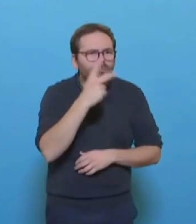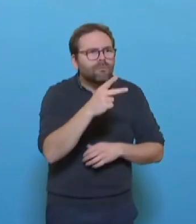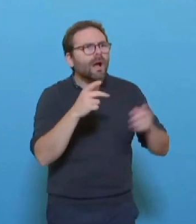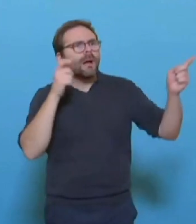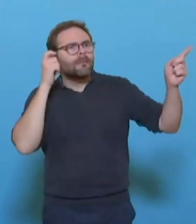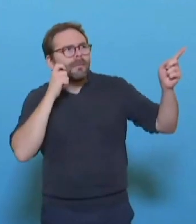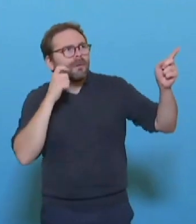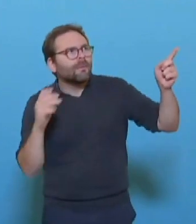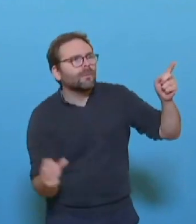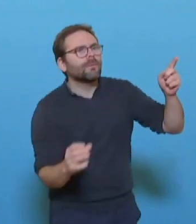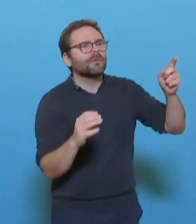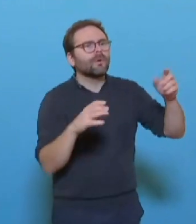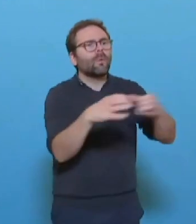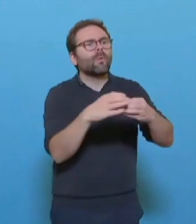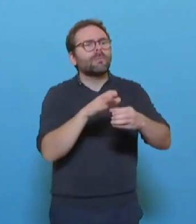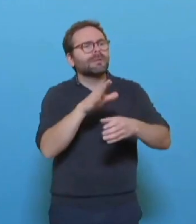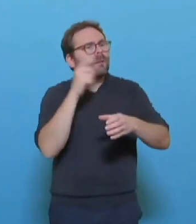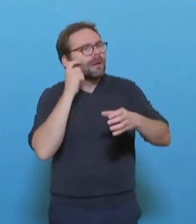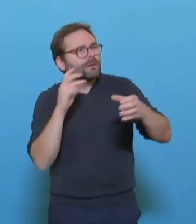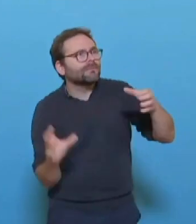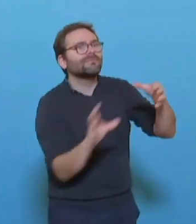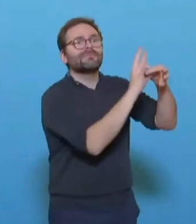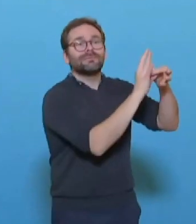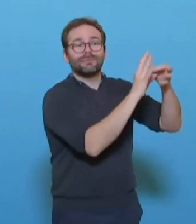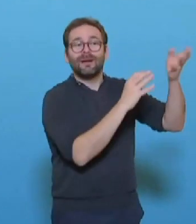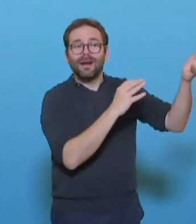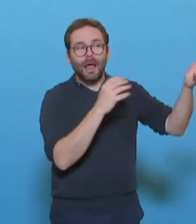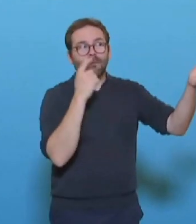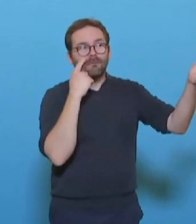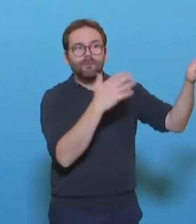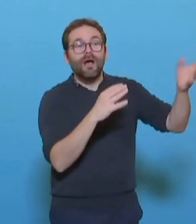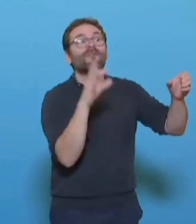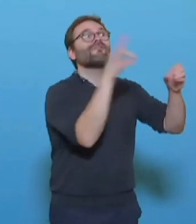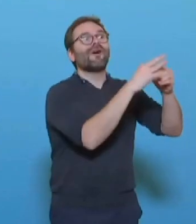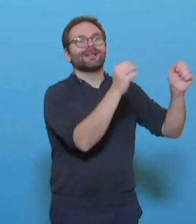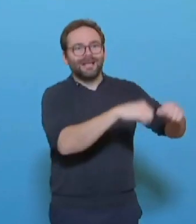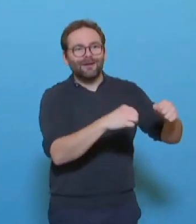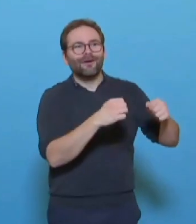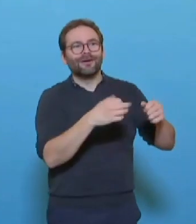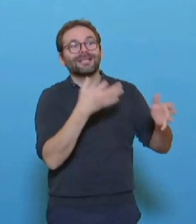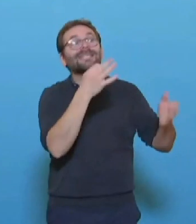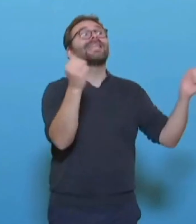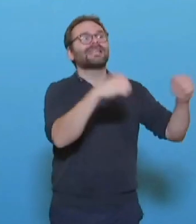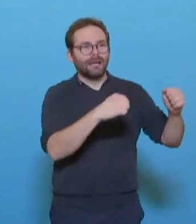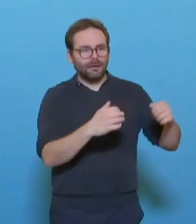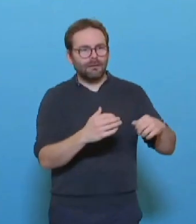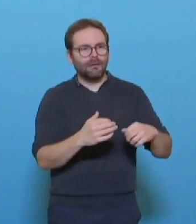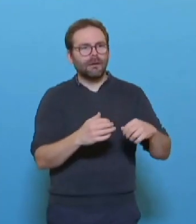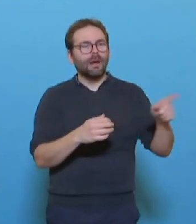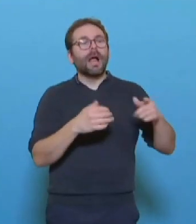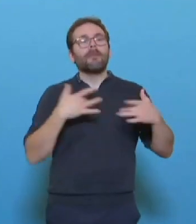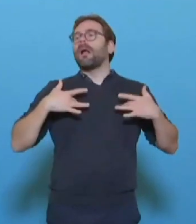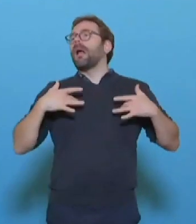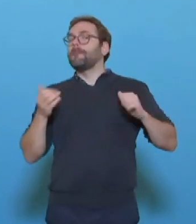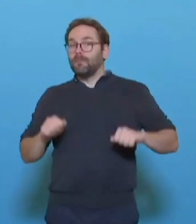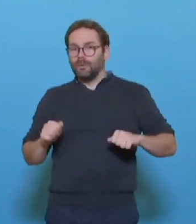Nuchet est en train de s'allier votent ça, disent ça, il peut se dissocier de tel ou tel propos, mais la réalité